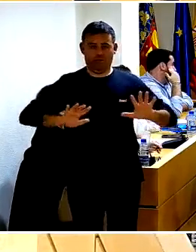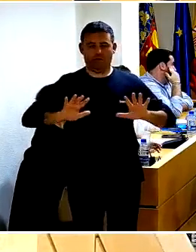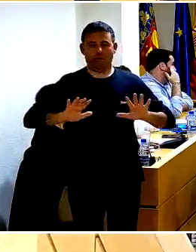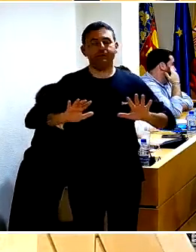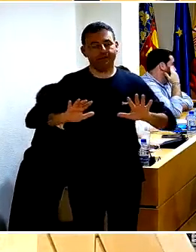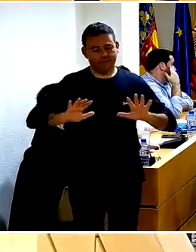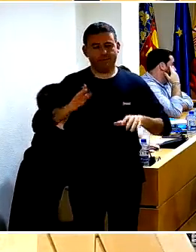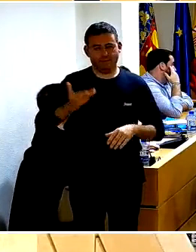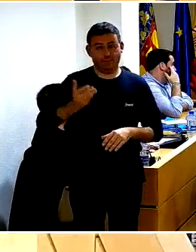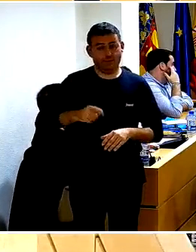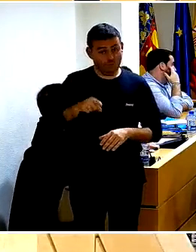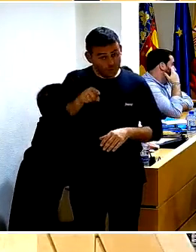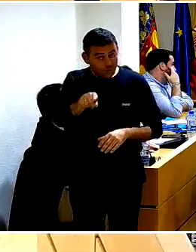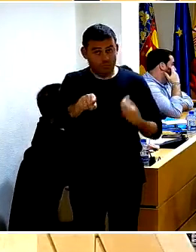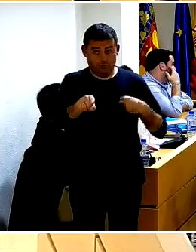vostè adequar i